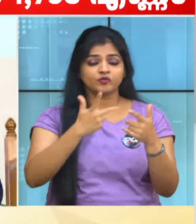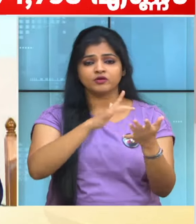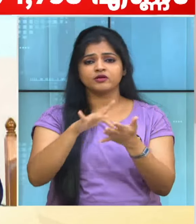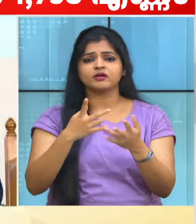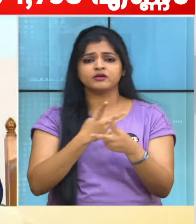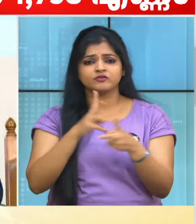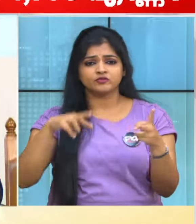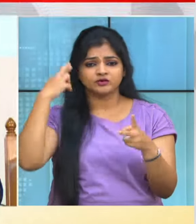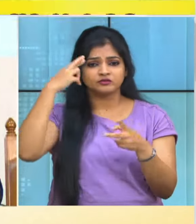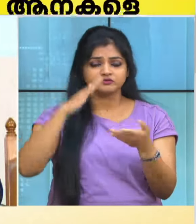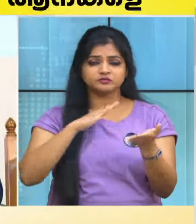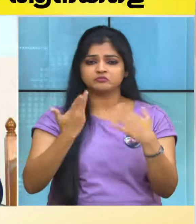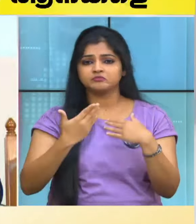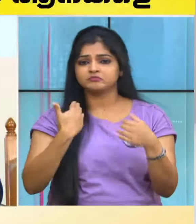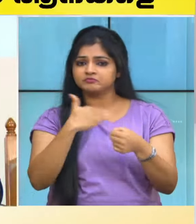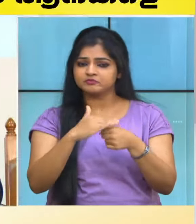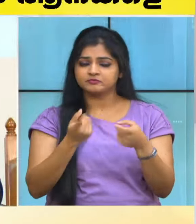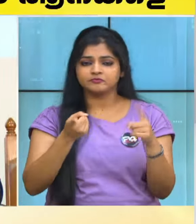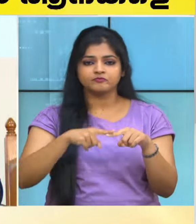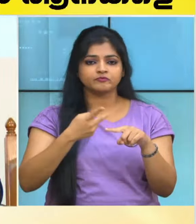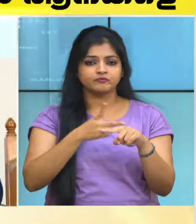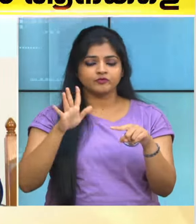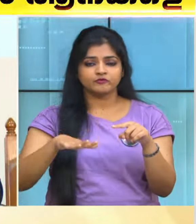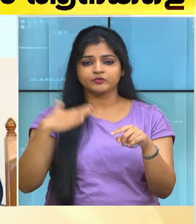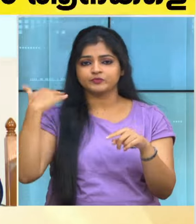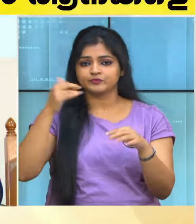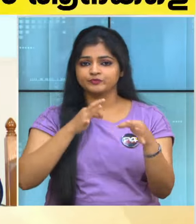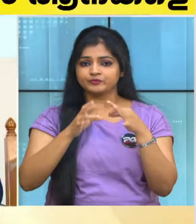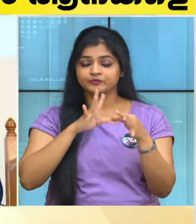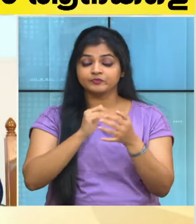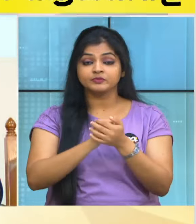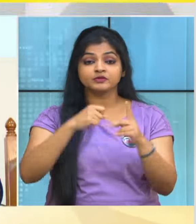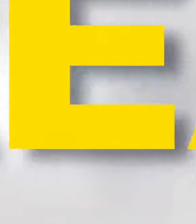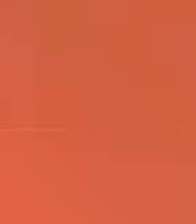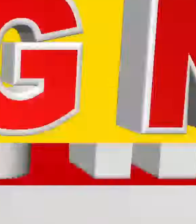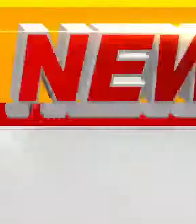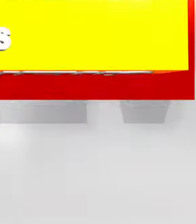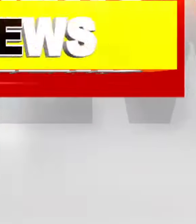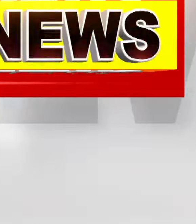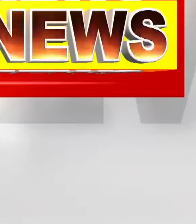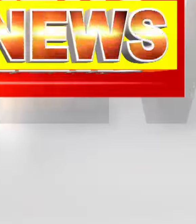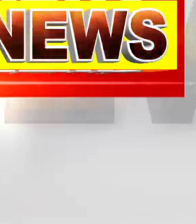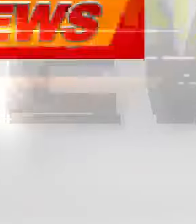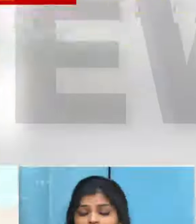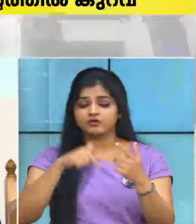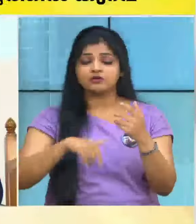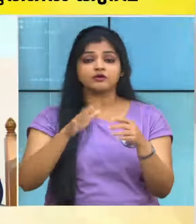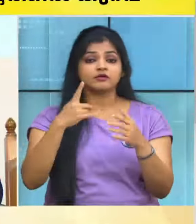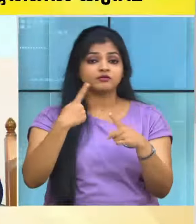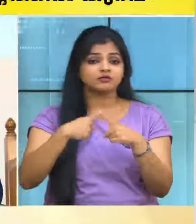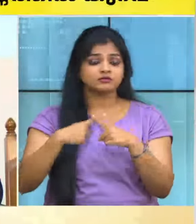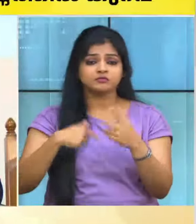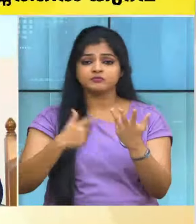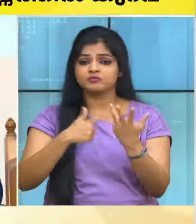കൊല്ലപ്പെട്ടു എന്നുള്ള കാര്യവും മന്ത്രി വ്യക്തമാക്കുന്നുണ്ട് കേരളത്തിന്റെ വനമേഖലയിൽ ആനകളുടെ എണ്ണം കൂടിയിട്ടില്ല എന്നുള്ളതാണ് വനമന്ത്രി ഏറ്റവും